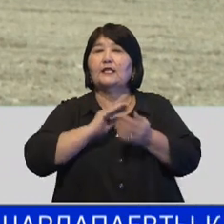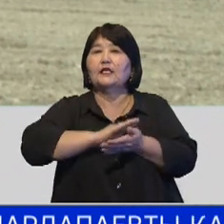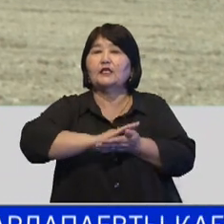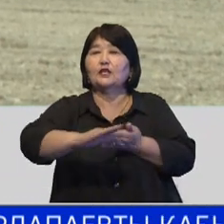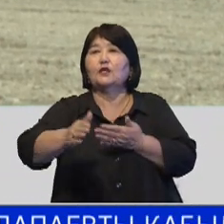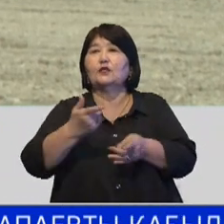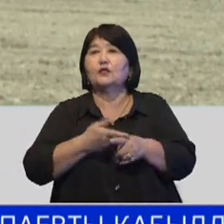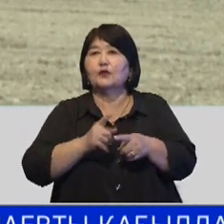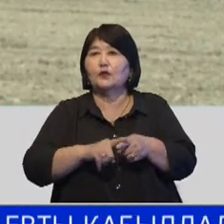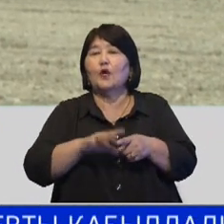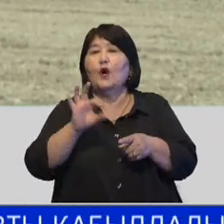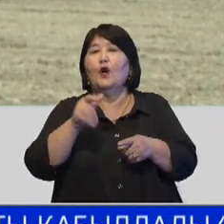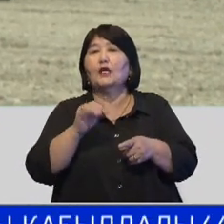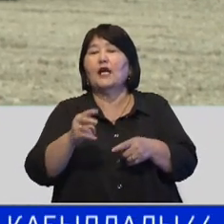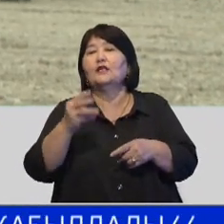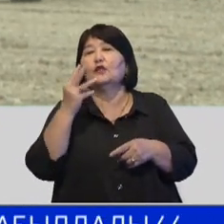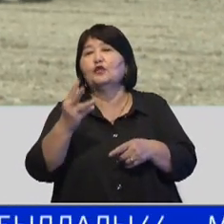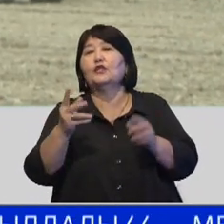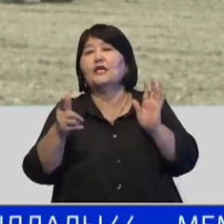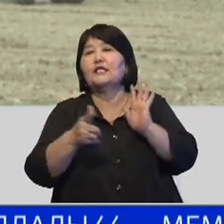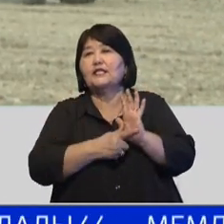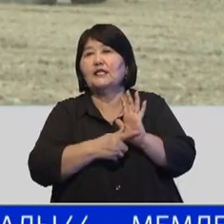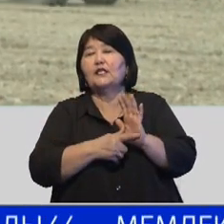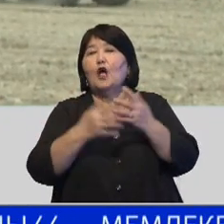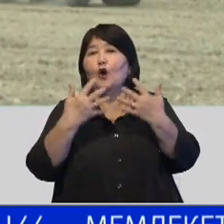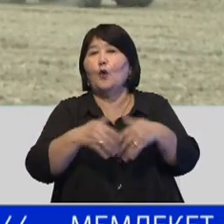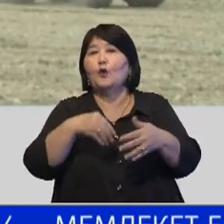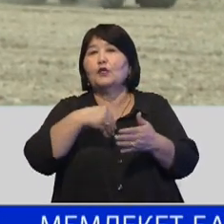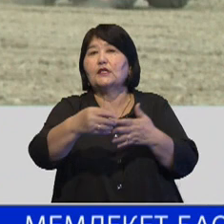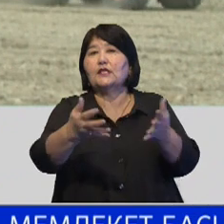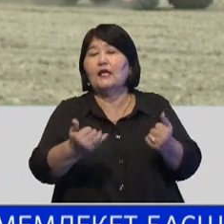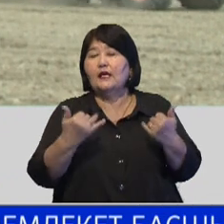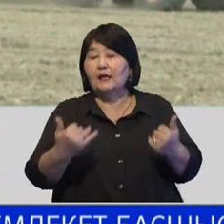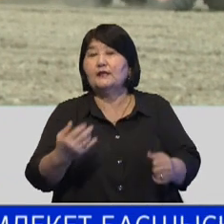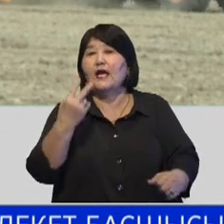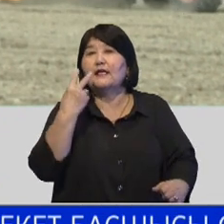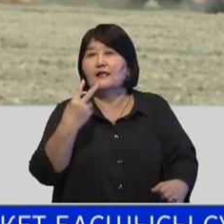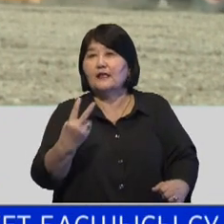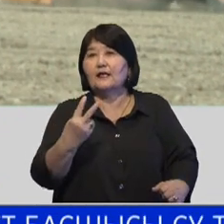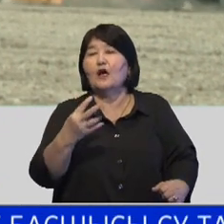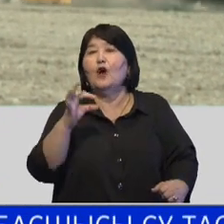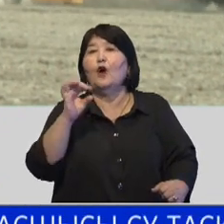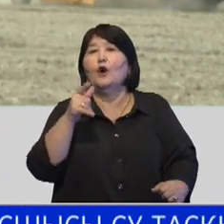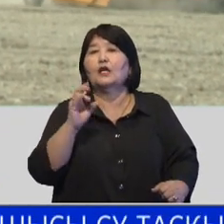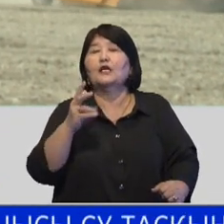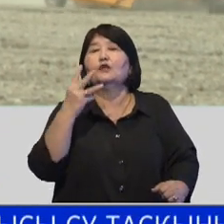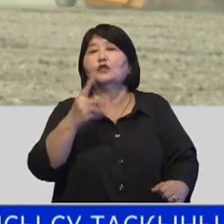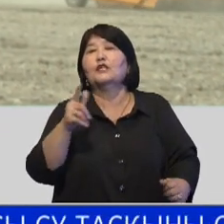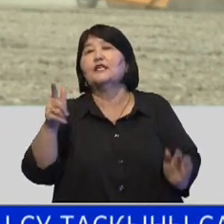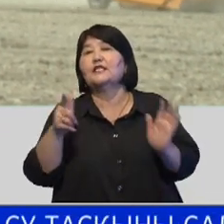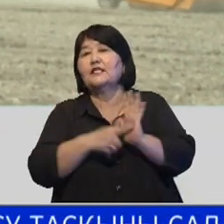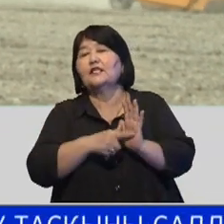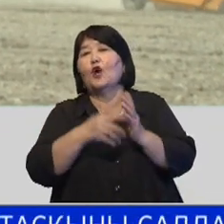орган 3-7 қондырғысын алғанбыз. Биыл тағы да 2 орган 3-7 қондырғысын